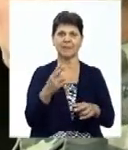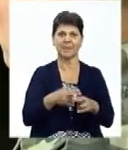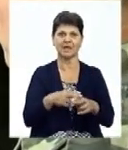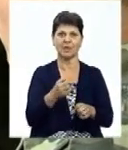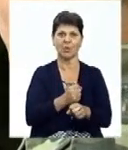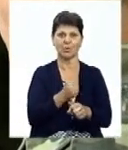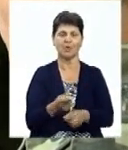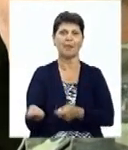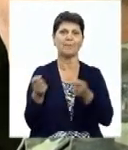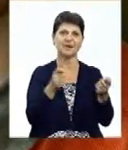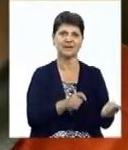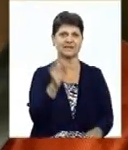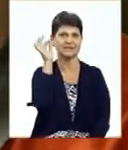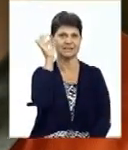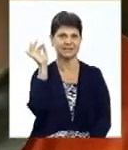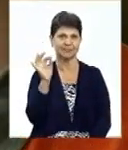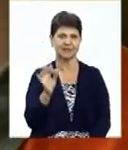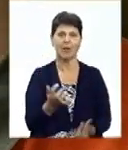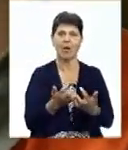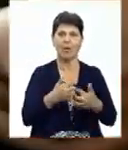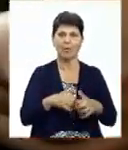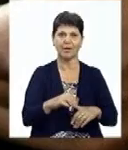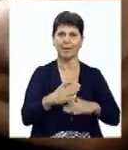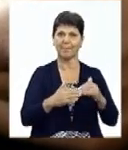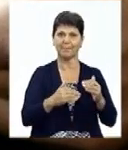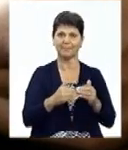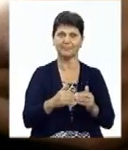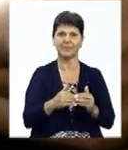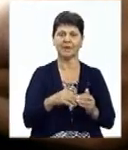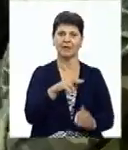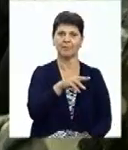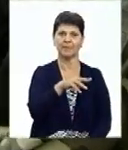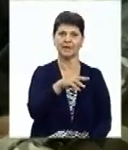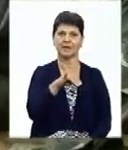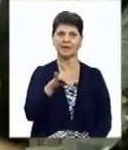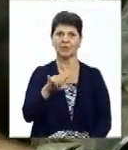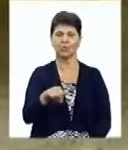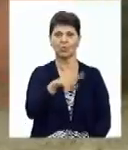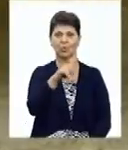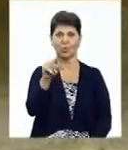Німеччини. На обладнанні практичні навички здобуватимуть студенти училища номер 1.